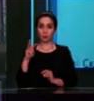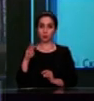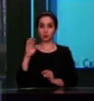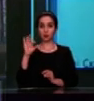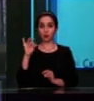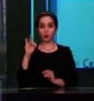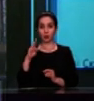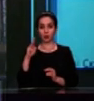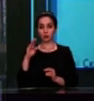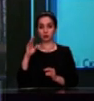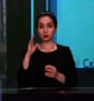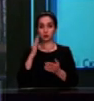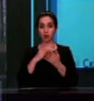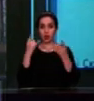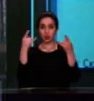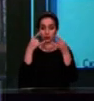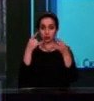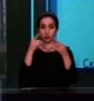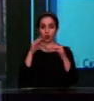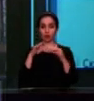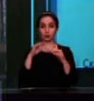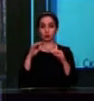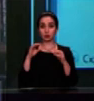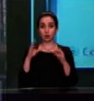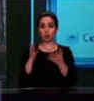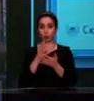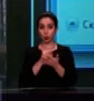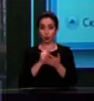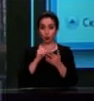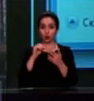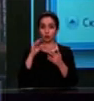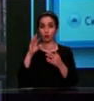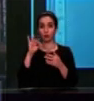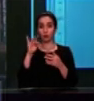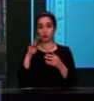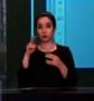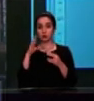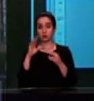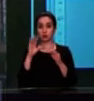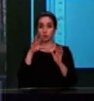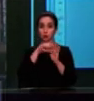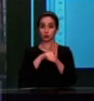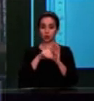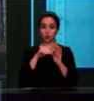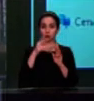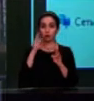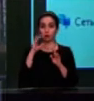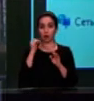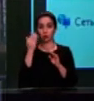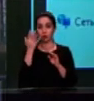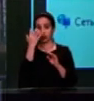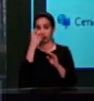tarkibiga kiruvchi rasmlar to'plamidan kerakli rasmlarni Word matn muharririga joylashtiramiz va uni